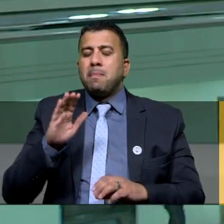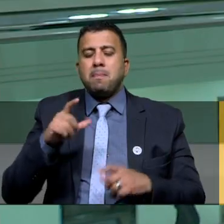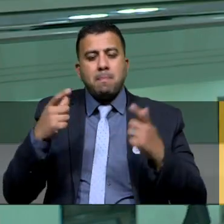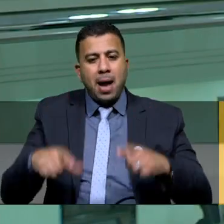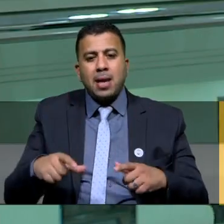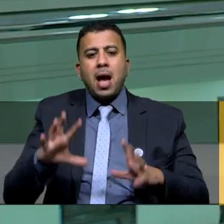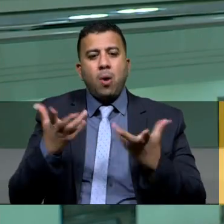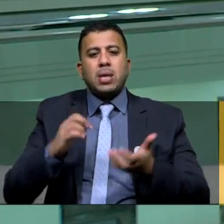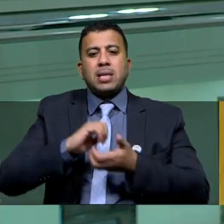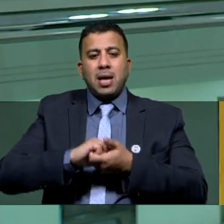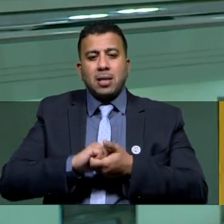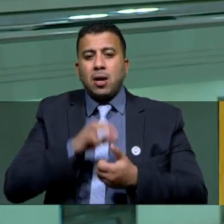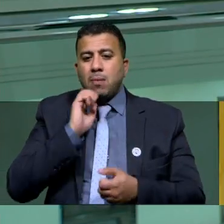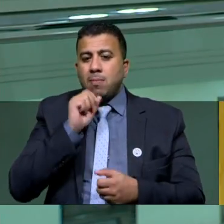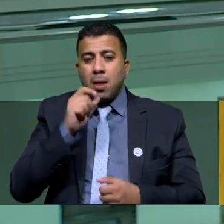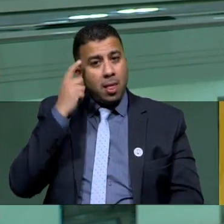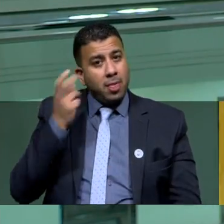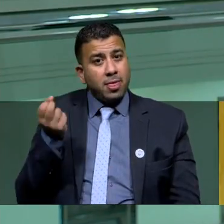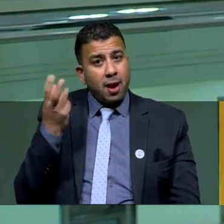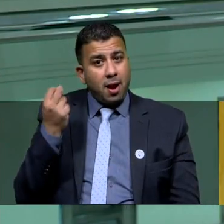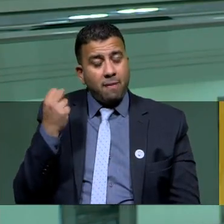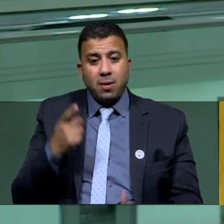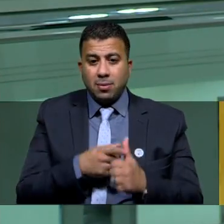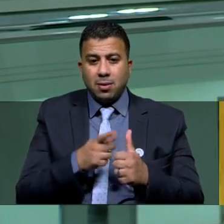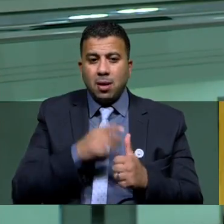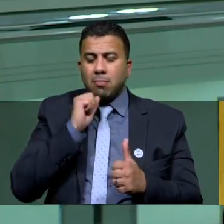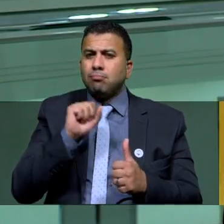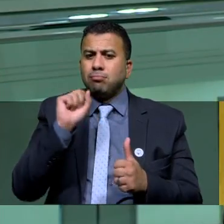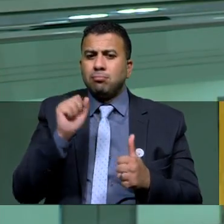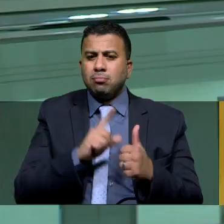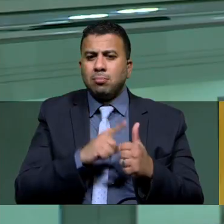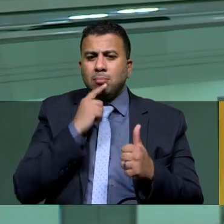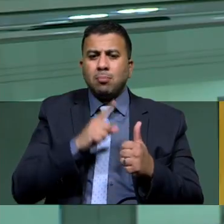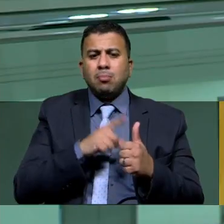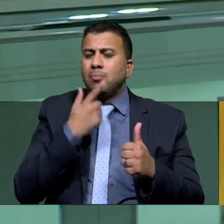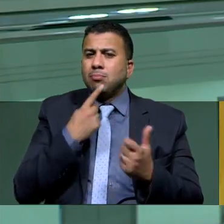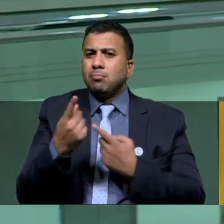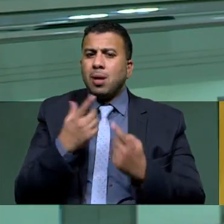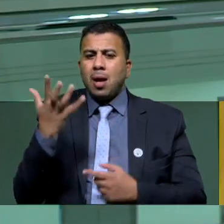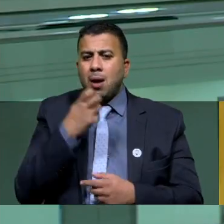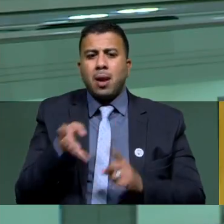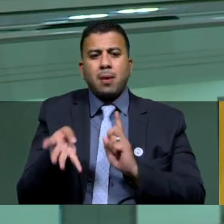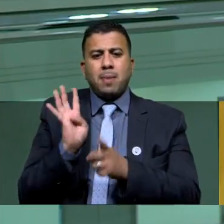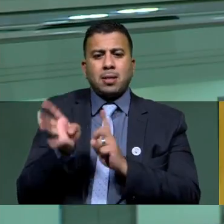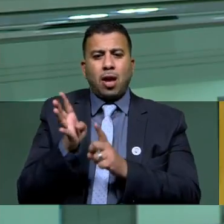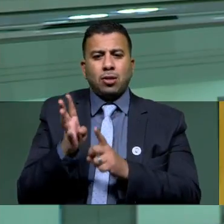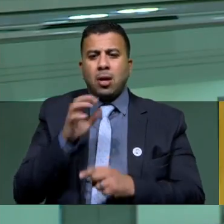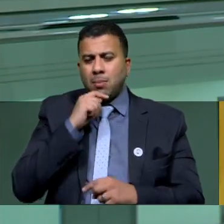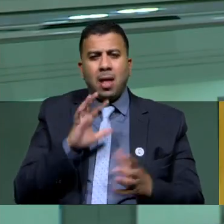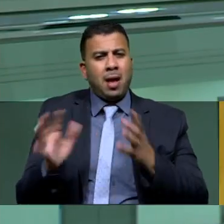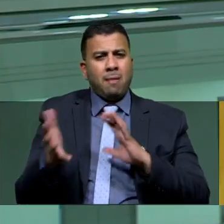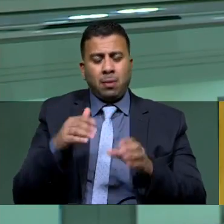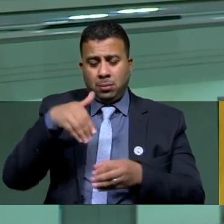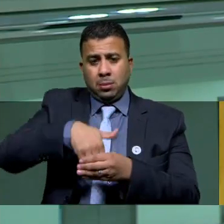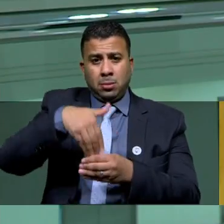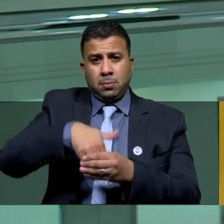أو اتحادي، أن تكون له ثقافة. فوضعت تقريبا بعض المحاور، 14 محور، بحيث انه كيف يخوض